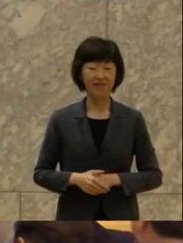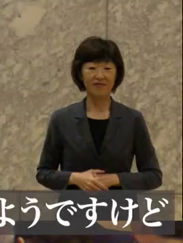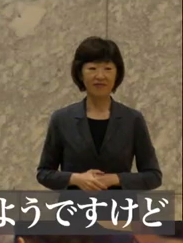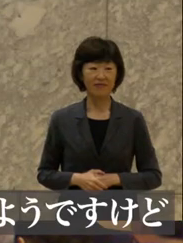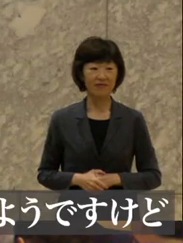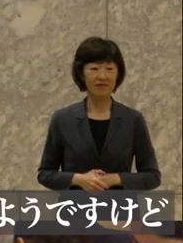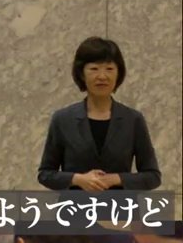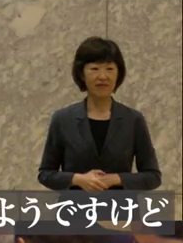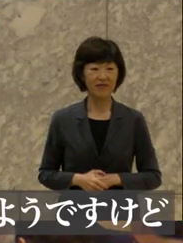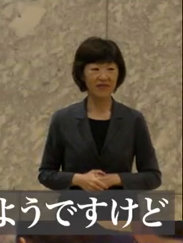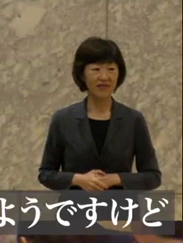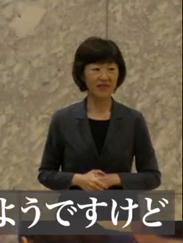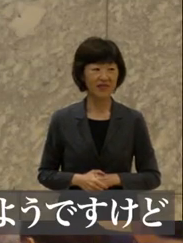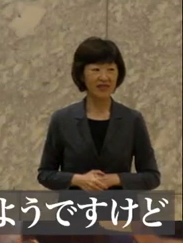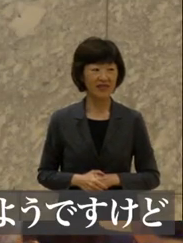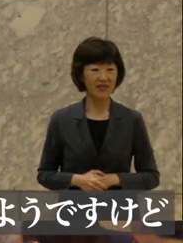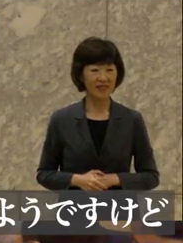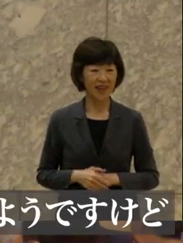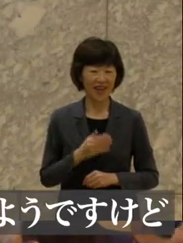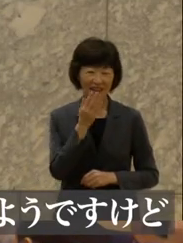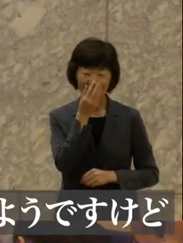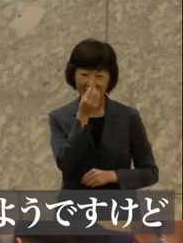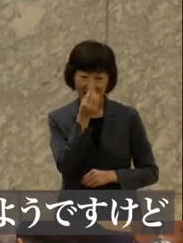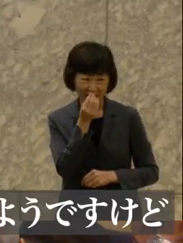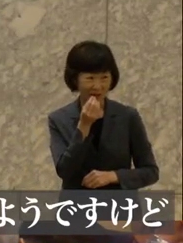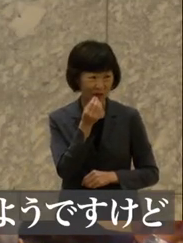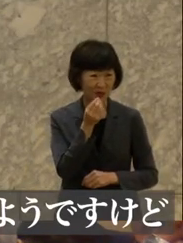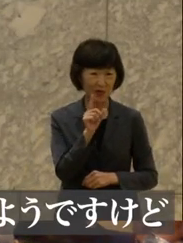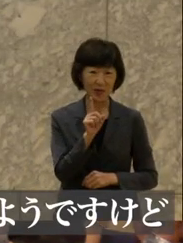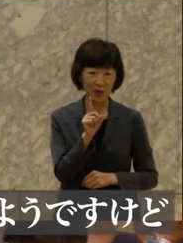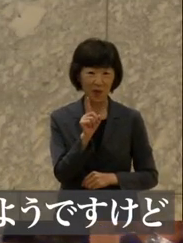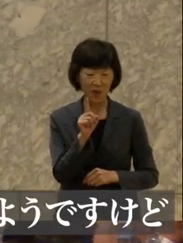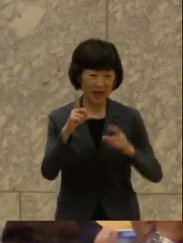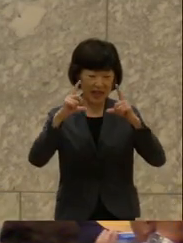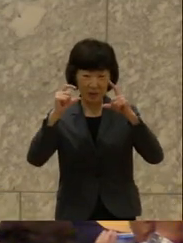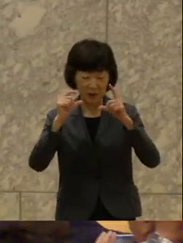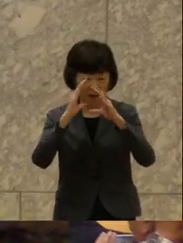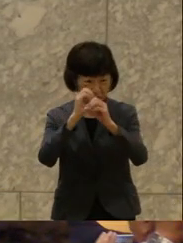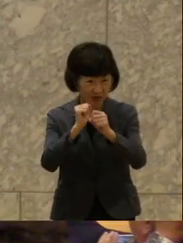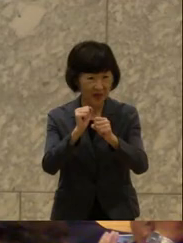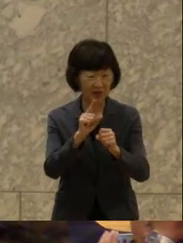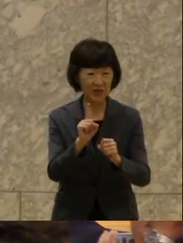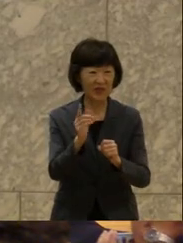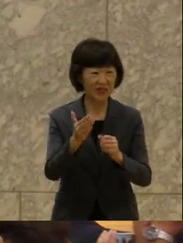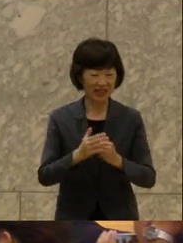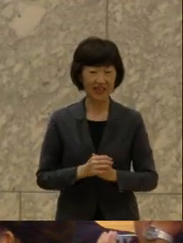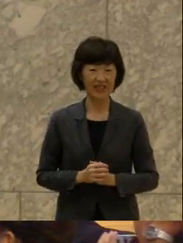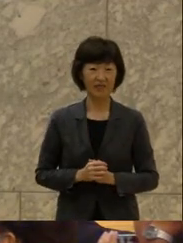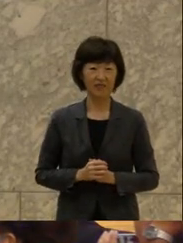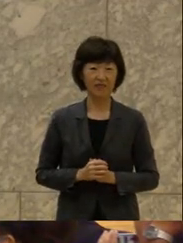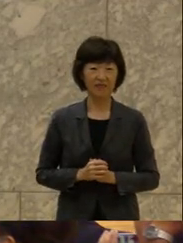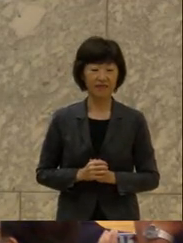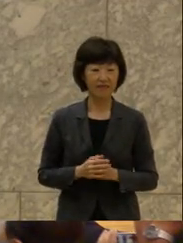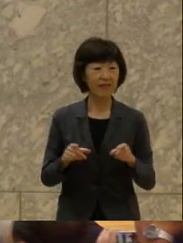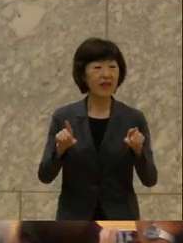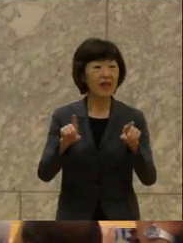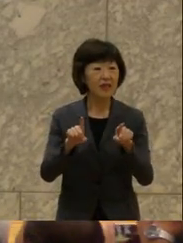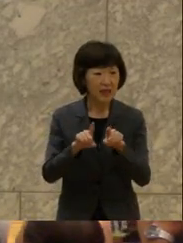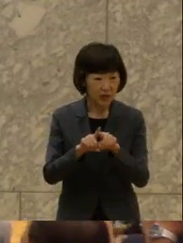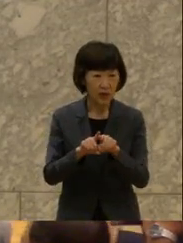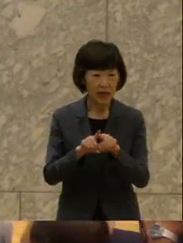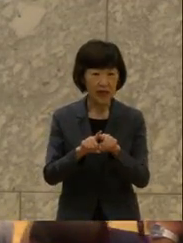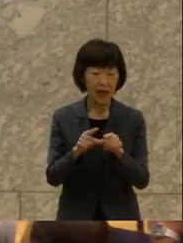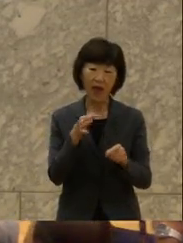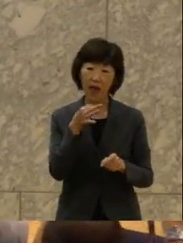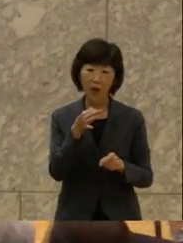さあちょっと皆様ちょっと照れているようなセットもカメラの撮影に夢中になって良いですけどどうぞよかったら一緒に掛け声をお願い